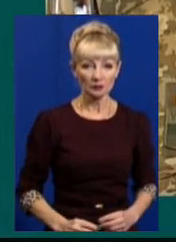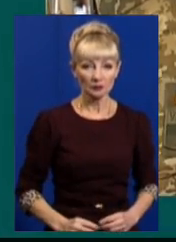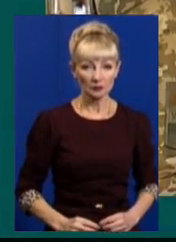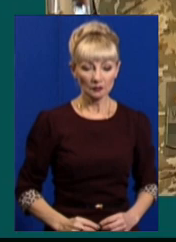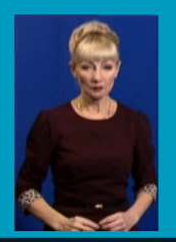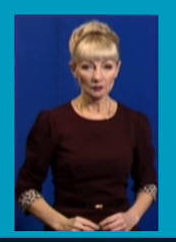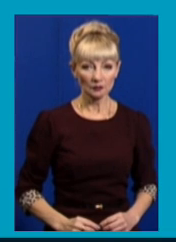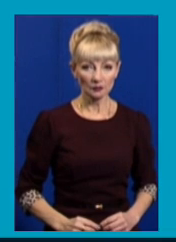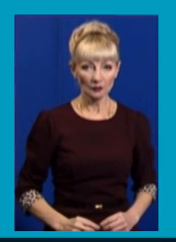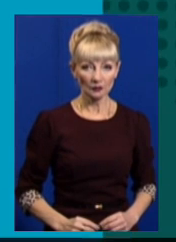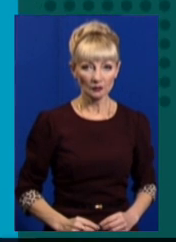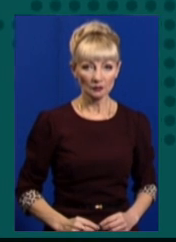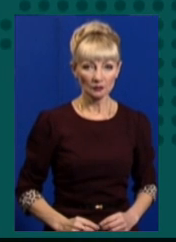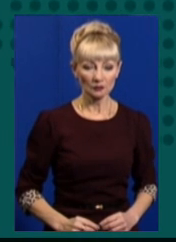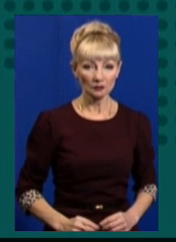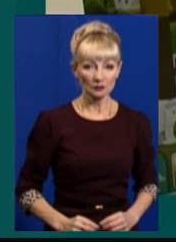Музика